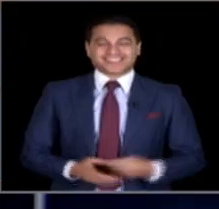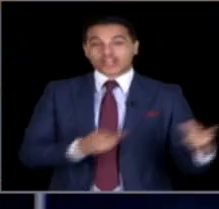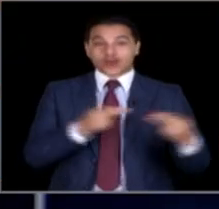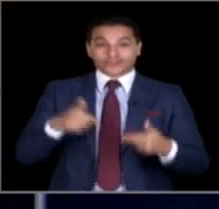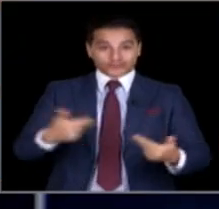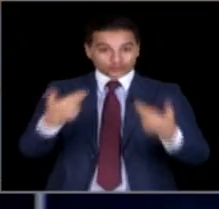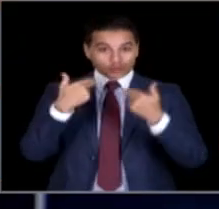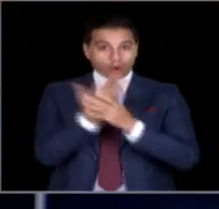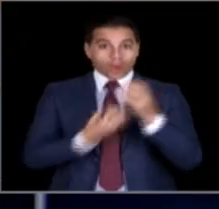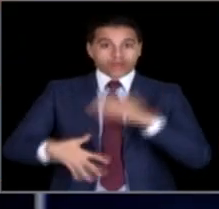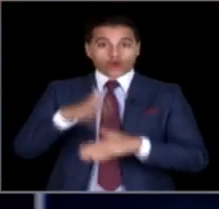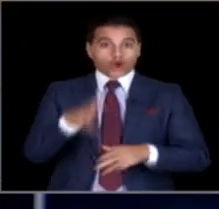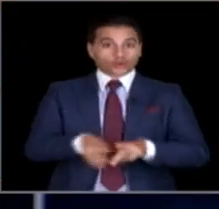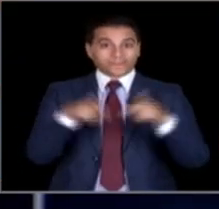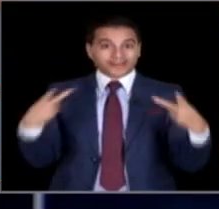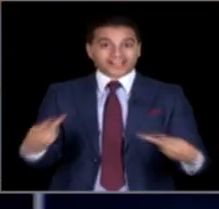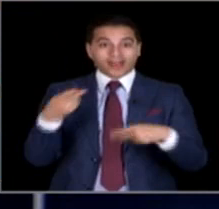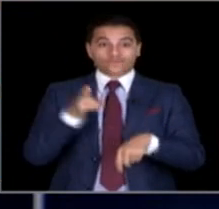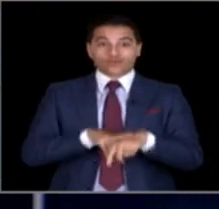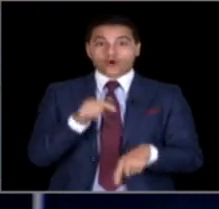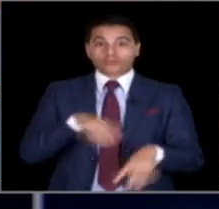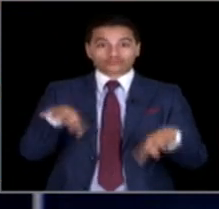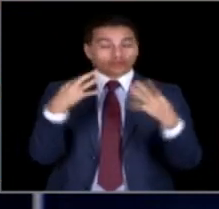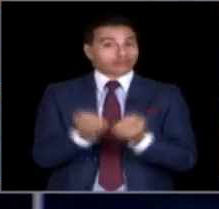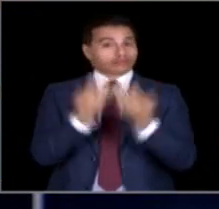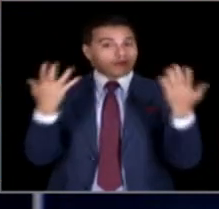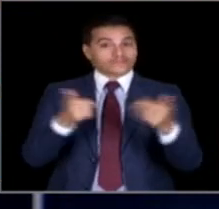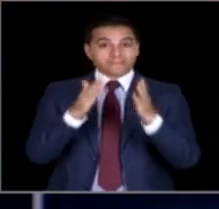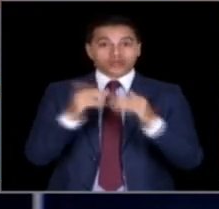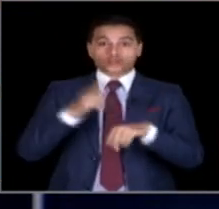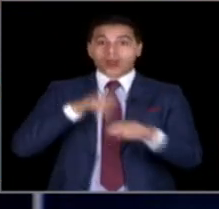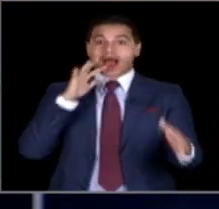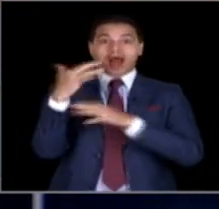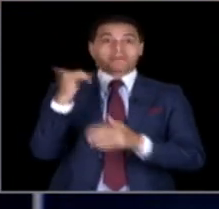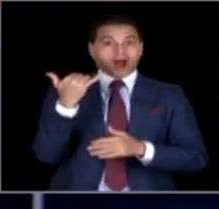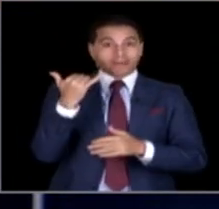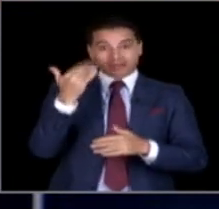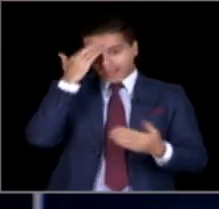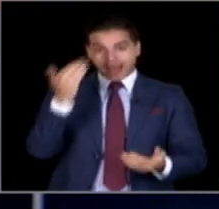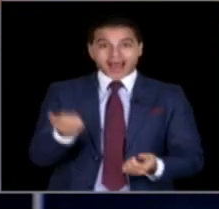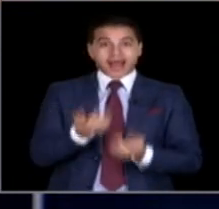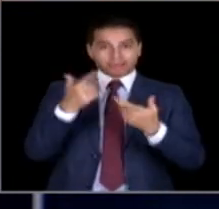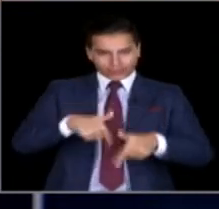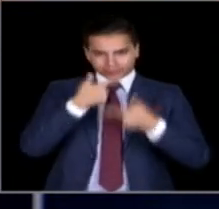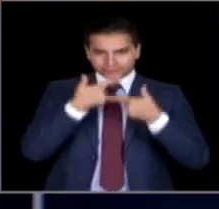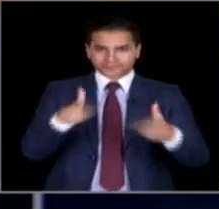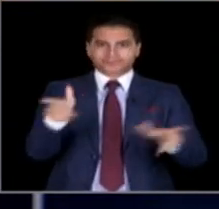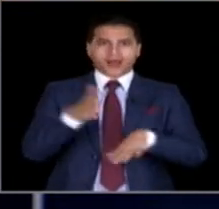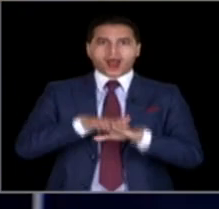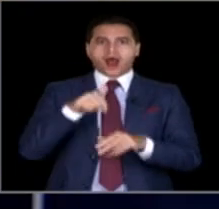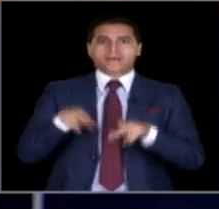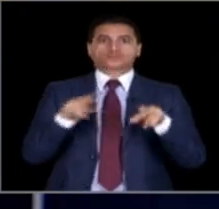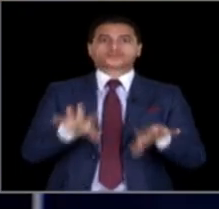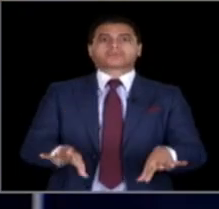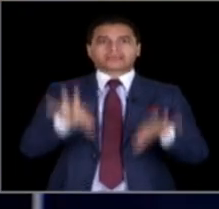ضيوفنا في الاستوديو أولادنا قادرون باختلاف ومشاهدينا الكرام في مصر والعالم العربي. أعلن اليوم انطلاق